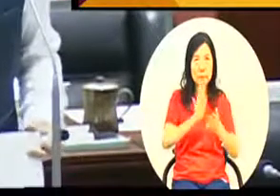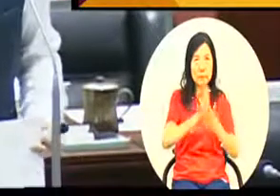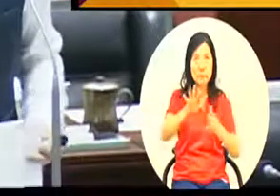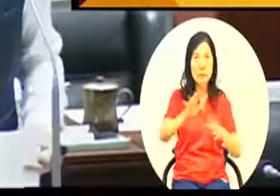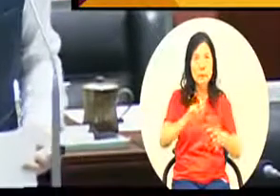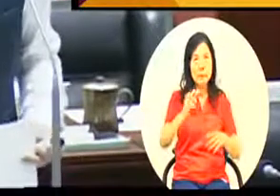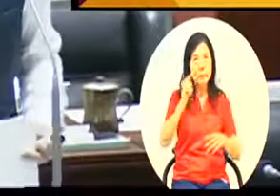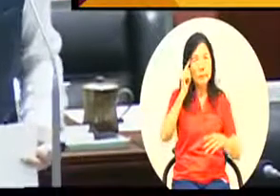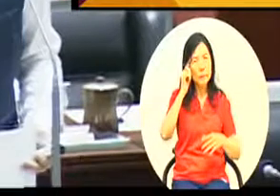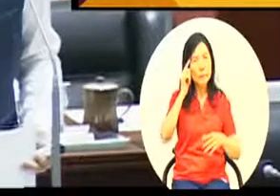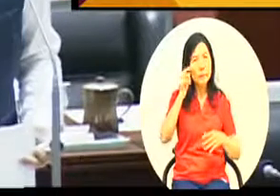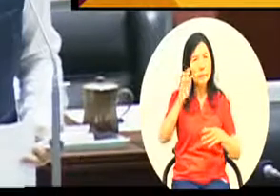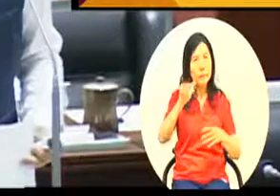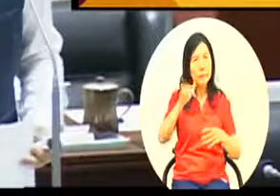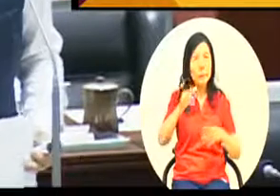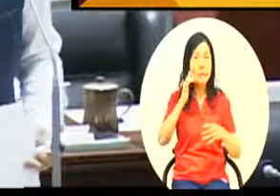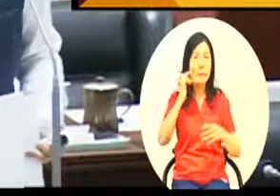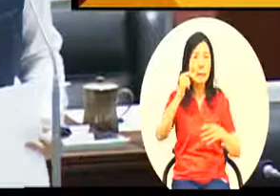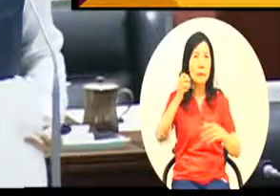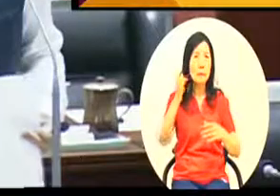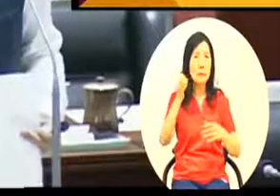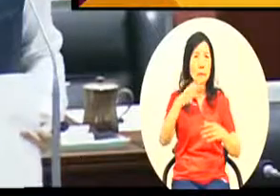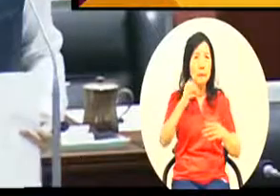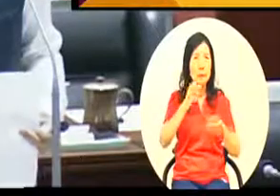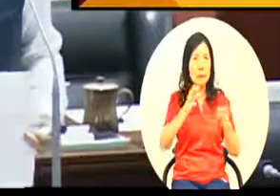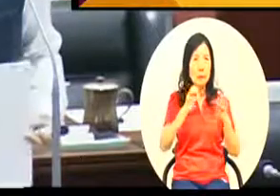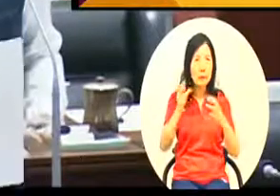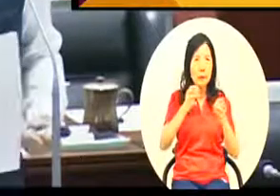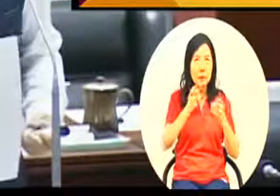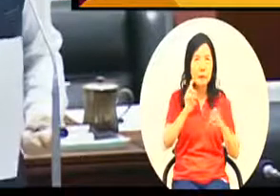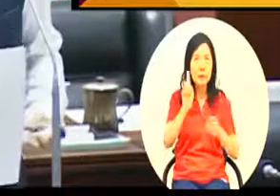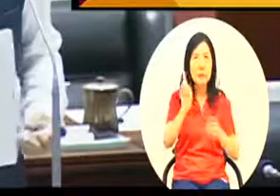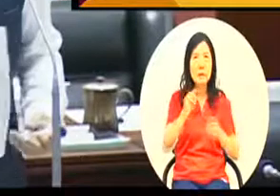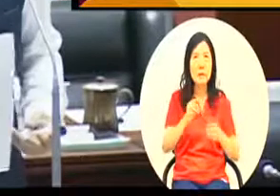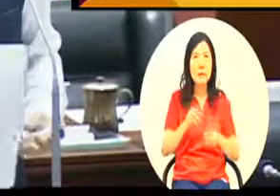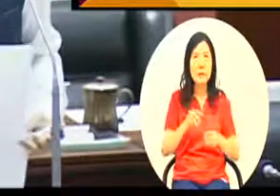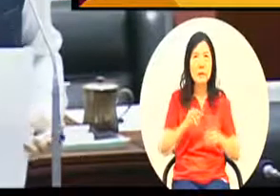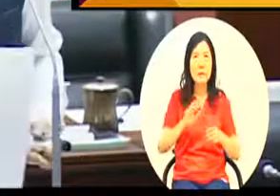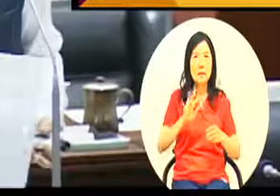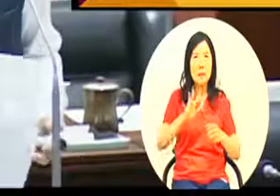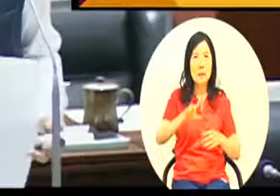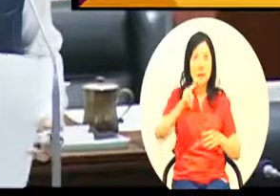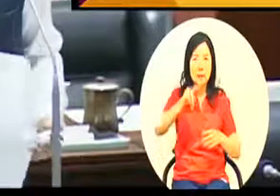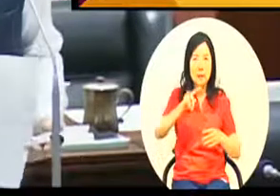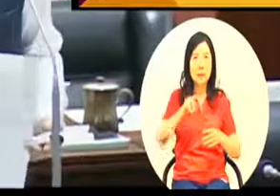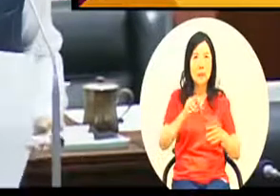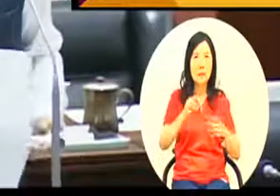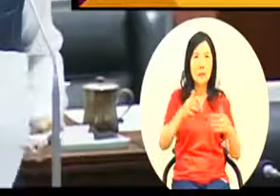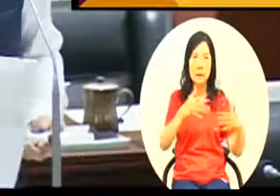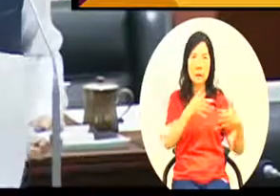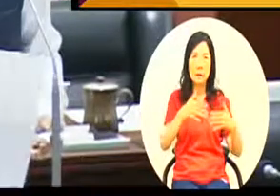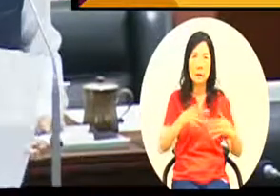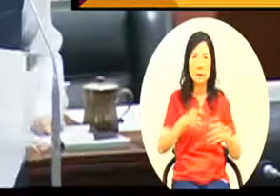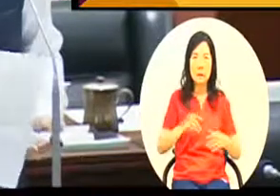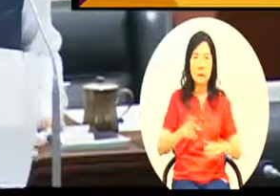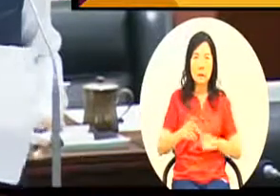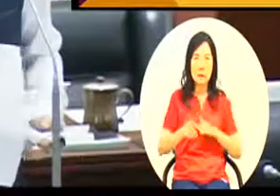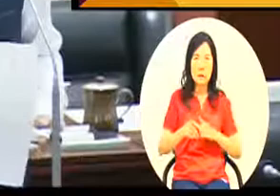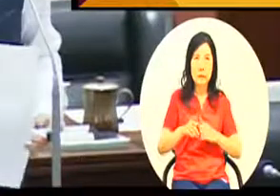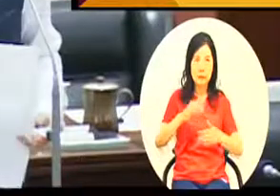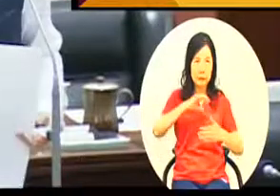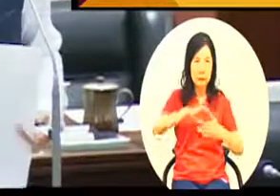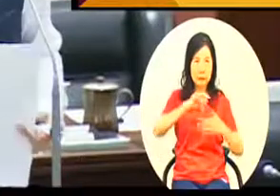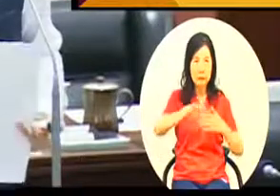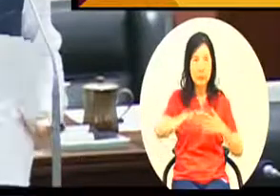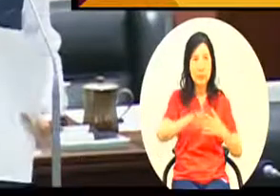么反应？老师或者家长，大概虽然是新的改制第一次施行，总是实际面跟理论面，我们还